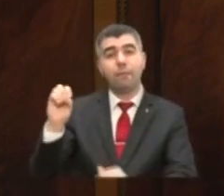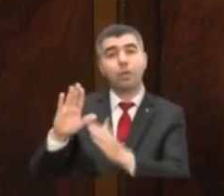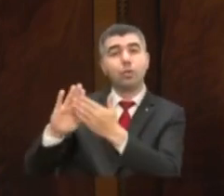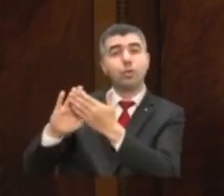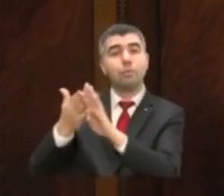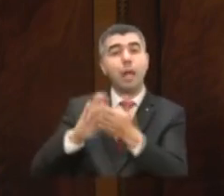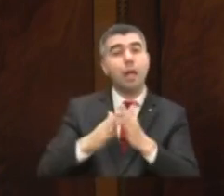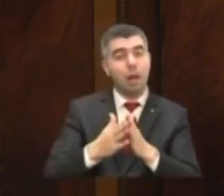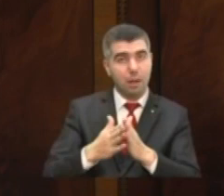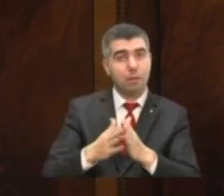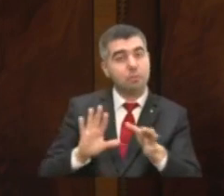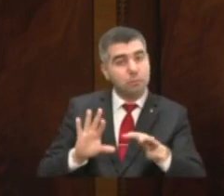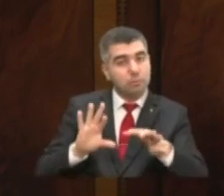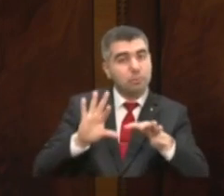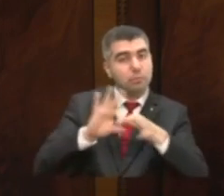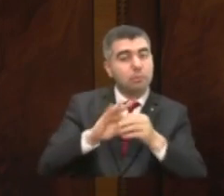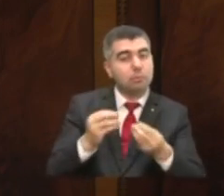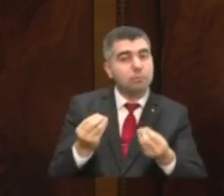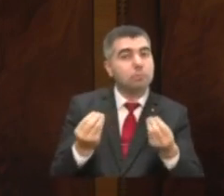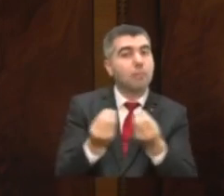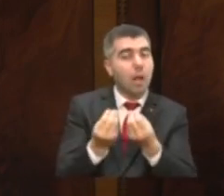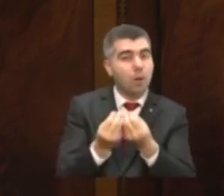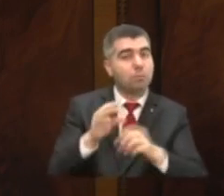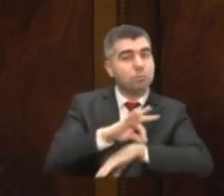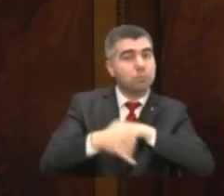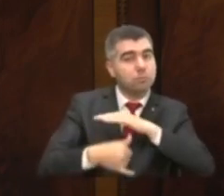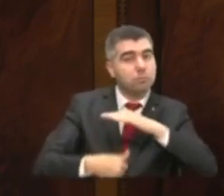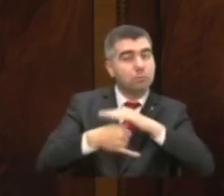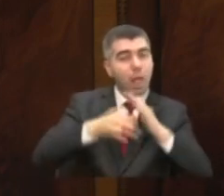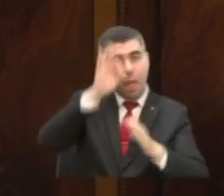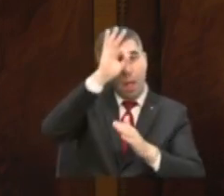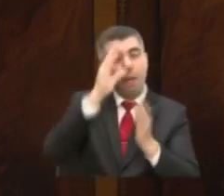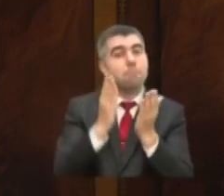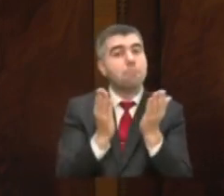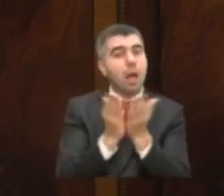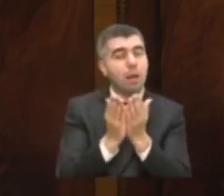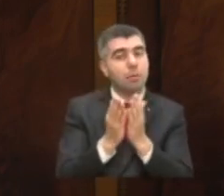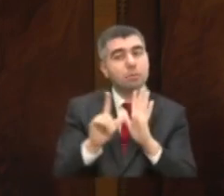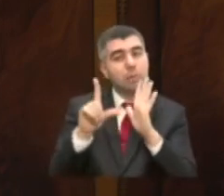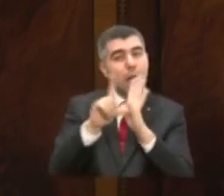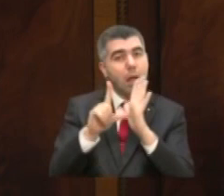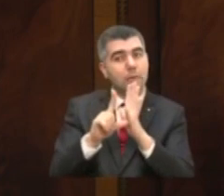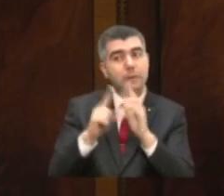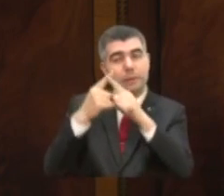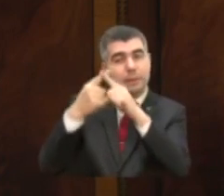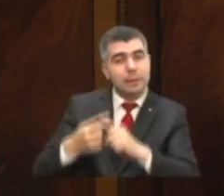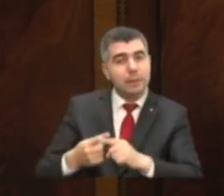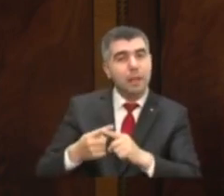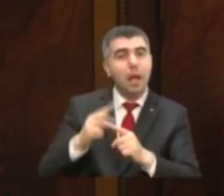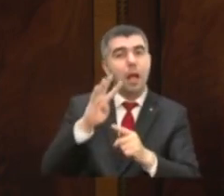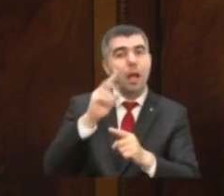4000 جمعية في شراكة مع الوكالة الوطنية لمحو الأمية بغلاف مالي فوق 400 مليون درهم. وهناك